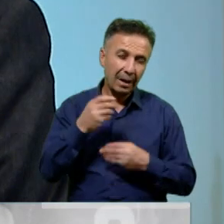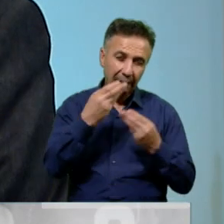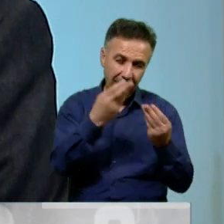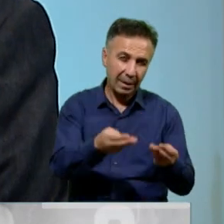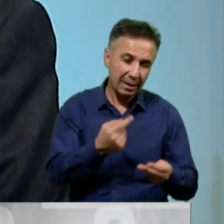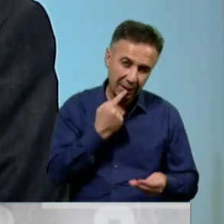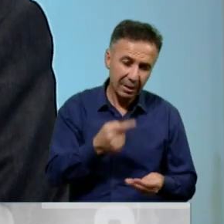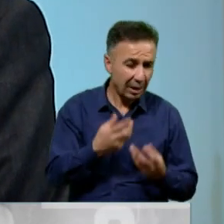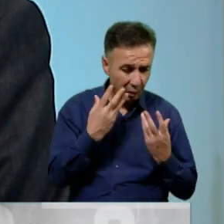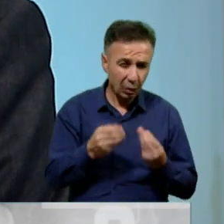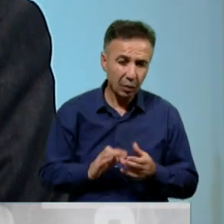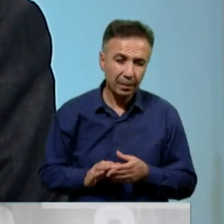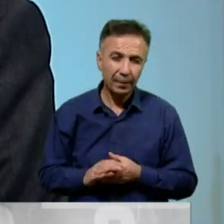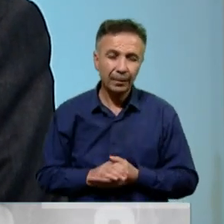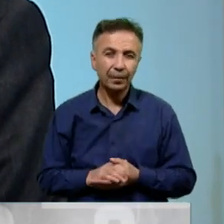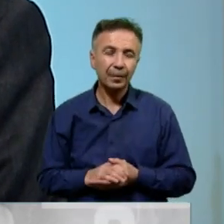ki yani